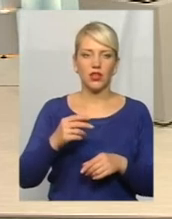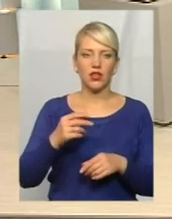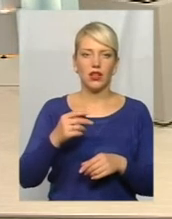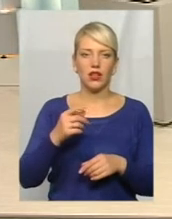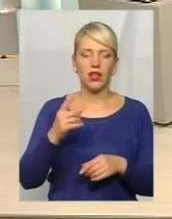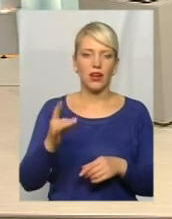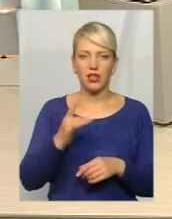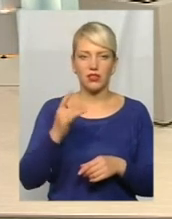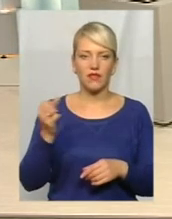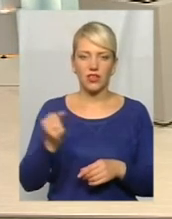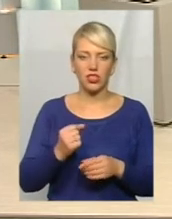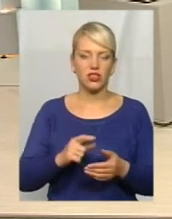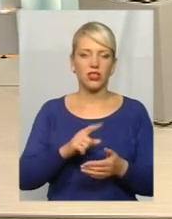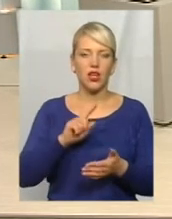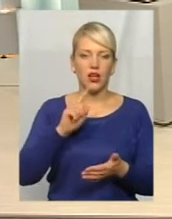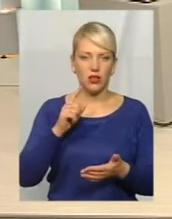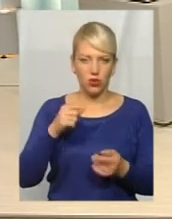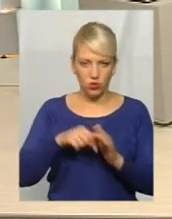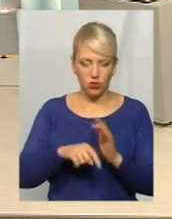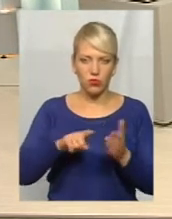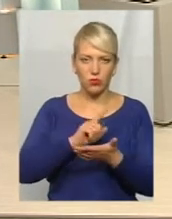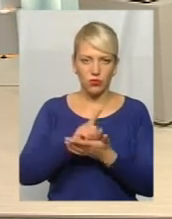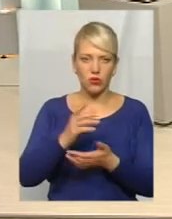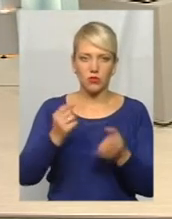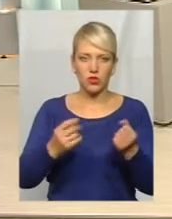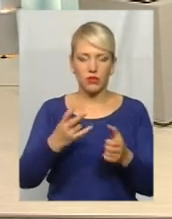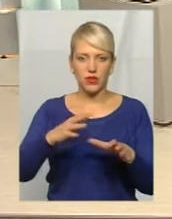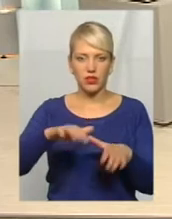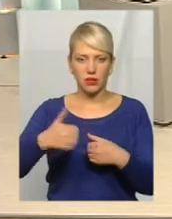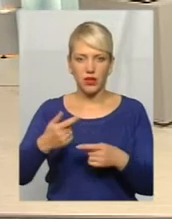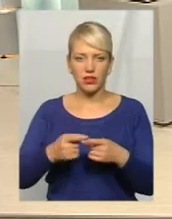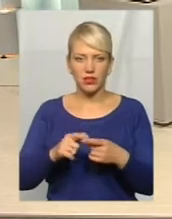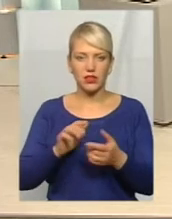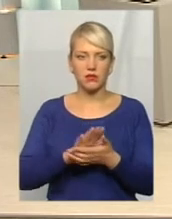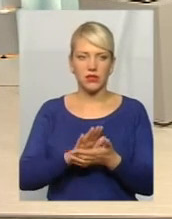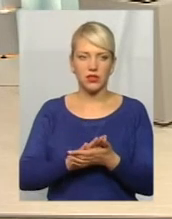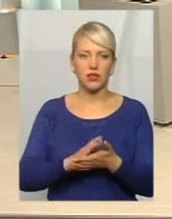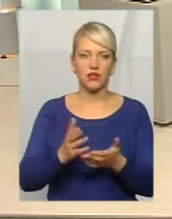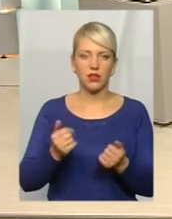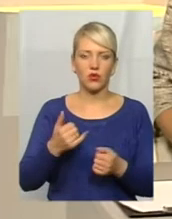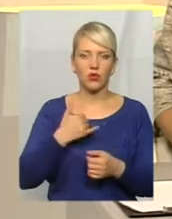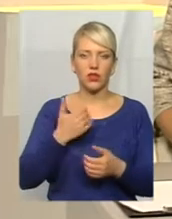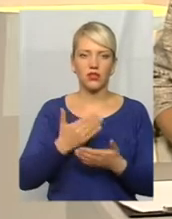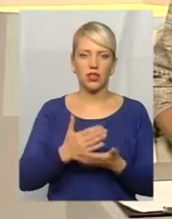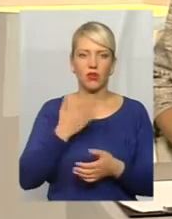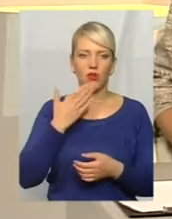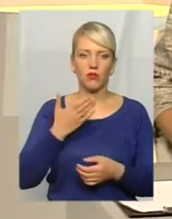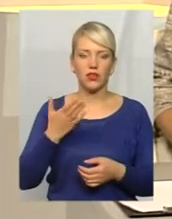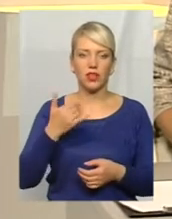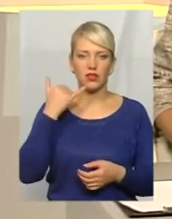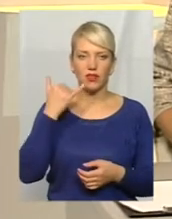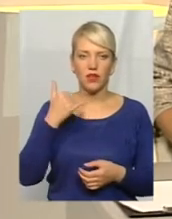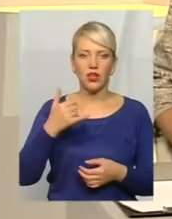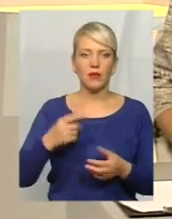Тобто раз в тиждень машина обов'язково має приїхати і забрати те негабаритне сміття. В нас є коментар телефону, ми зв'язалися